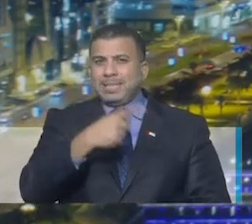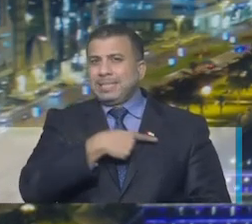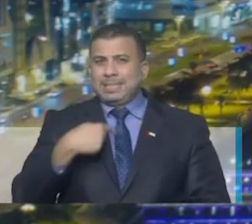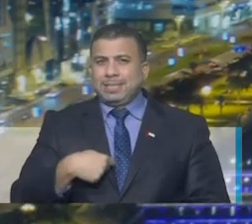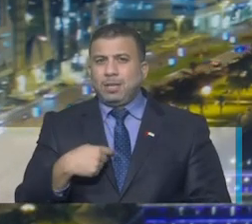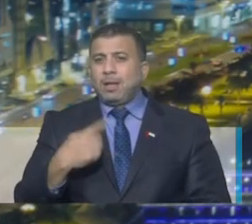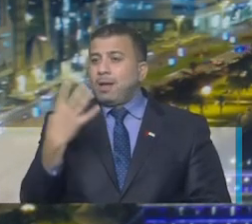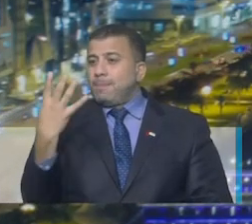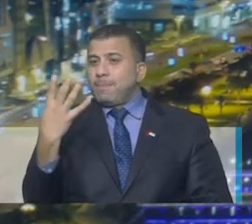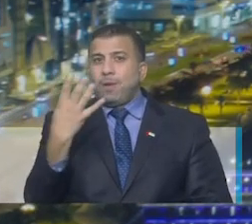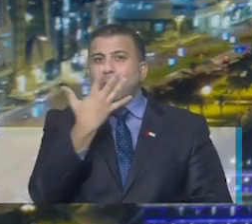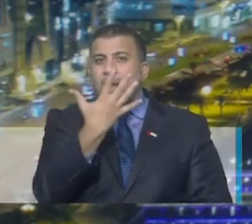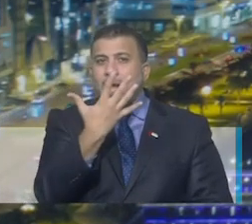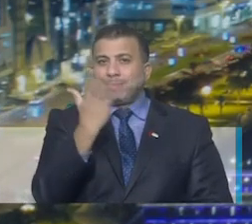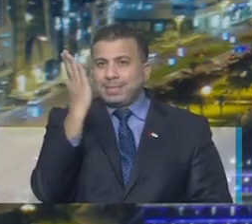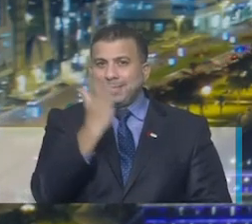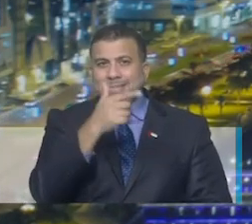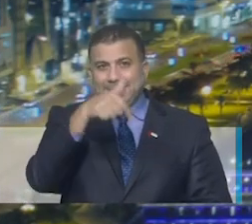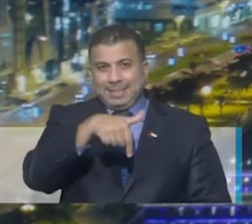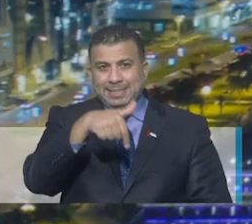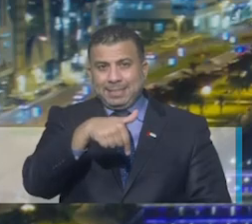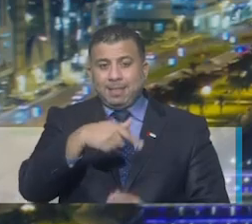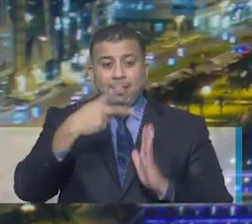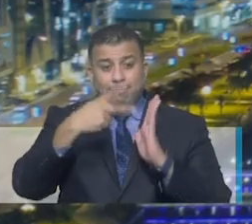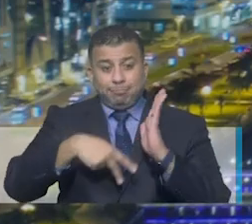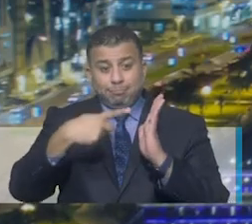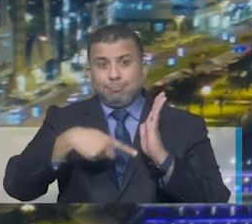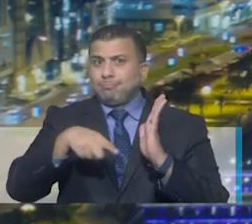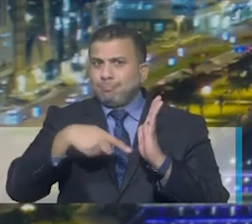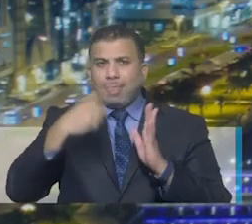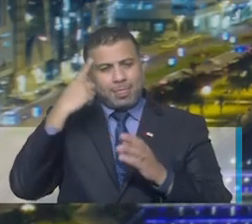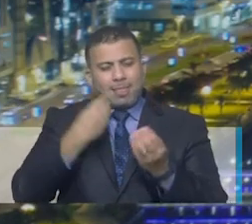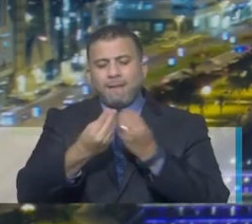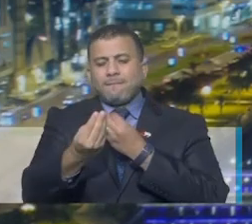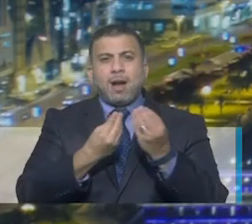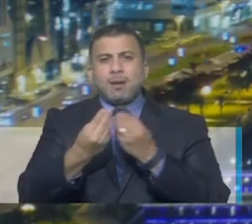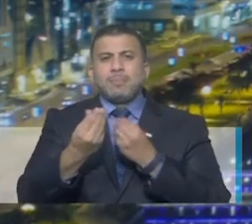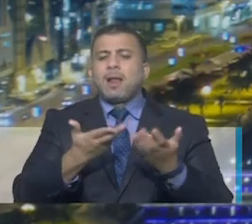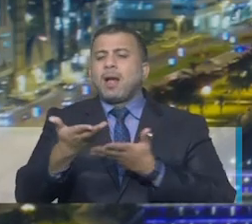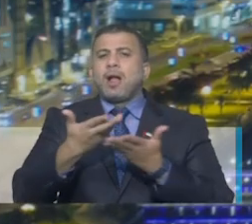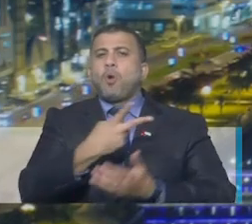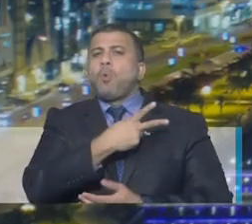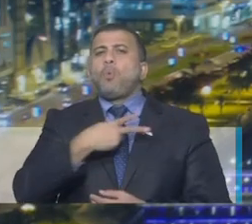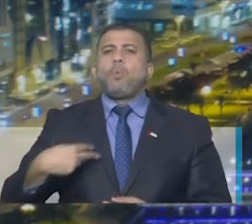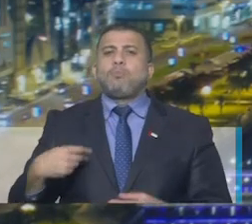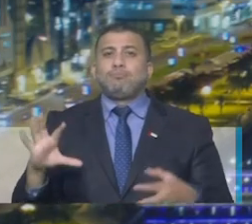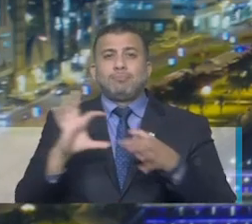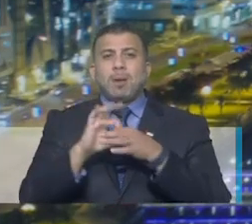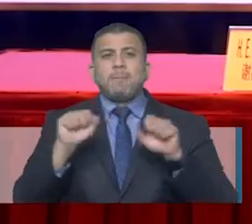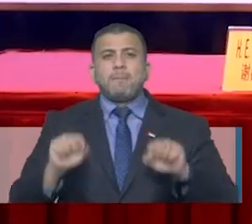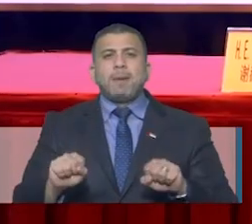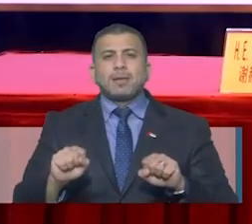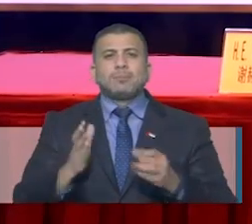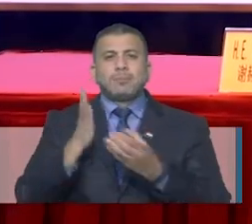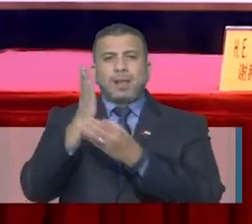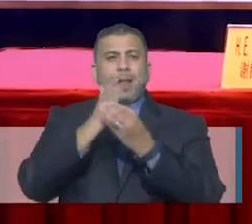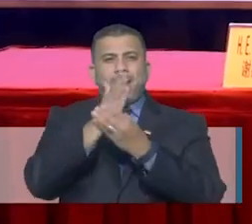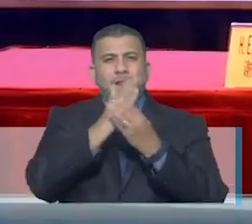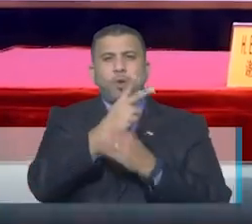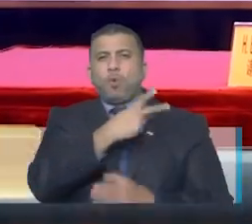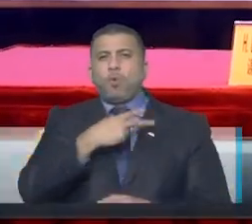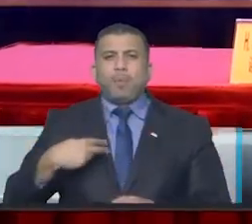يومي الرابع والخامس من يونيو بتوقيع مذكره تفاهم بين دائره العلاقات الحكوميه ومكتب الشؤون